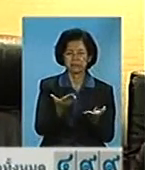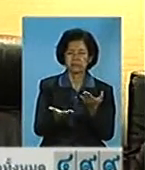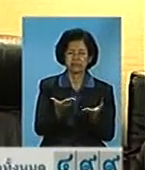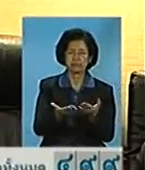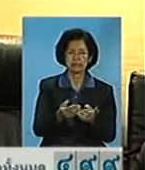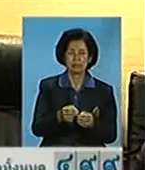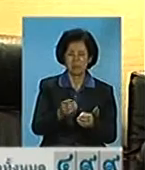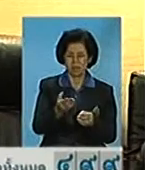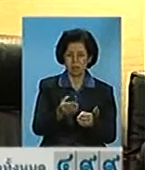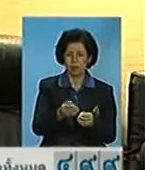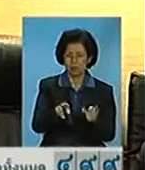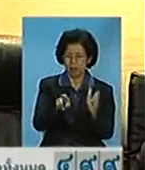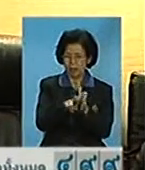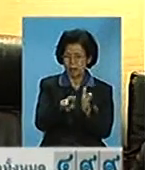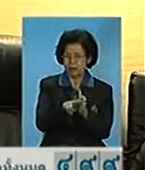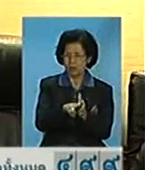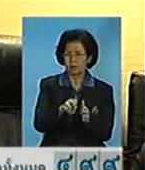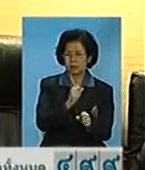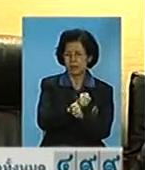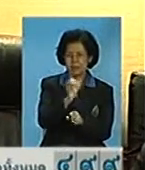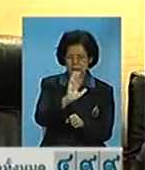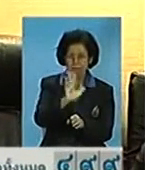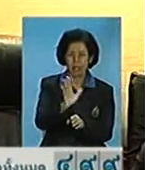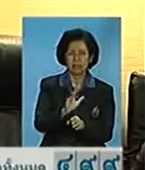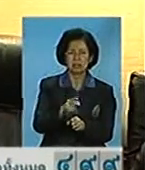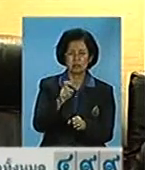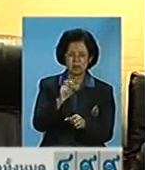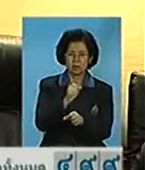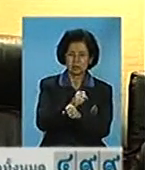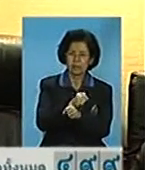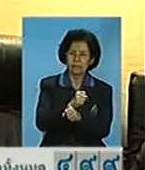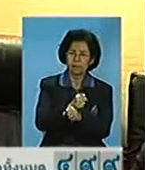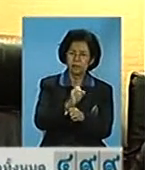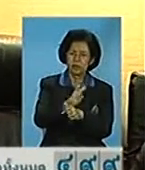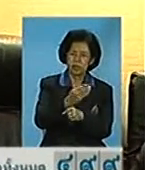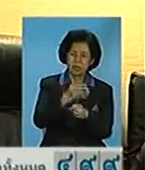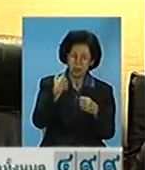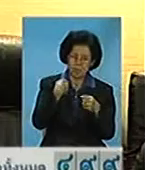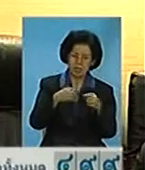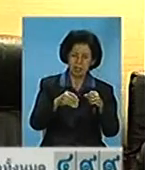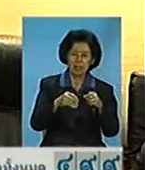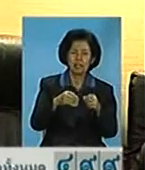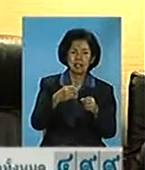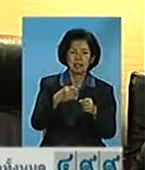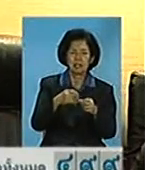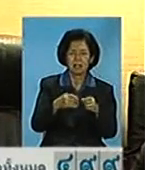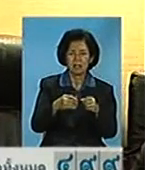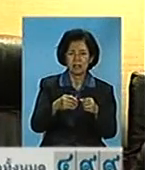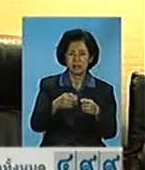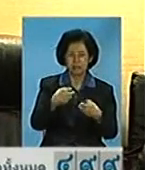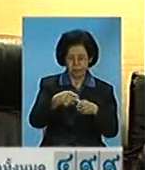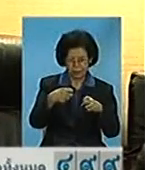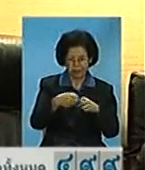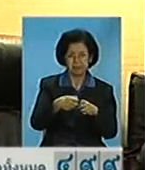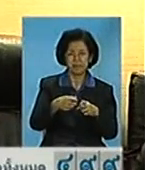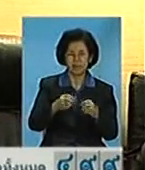ให้ประกอบธุรกิจอย่างเสรีคุณจะต้องประกอบธุรกิจภายใต้เงื่อนไขเพื่อประโยชน์ในการส่งเส